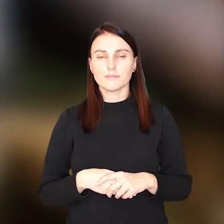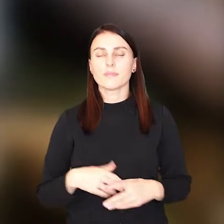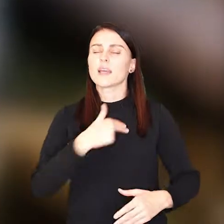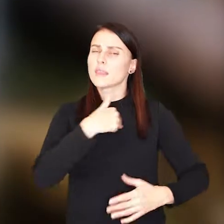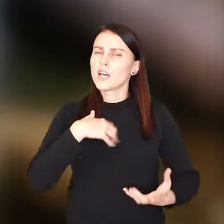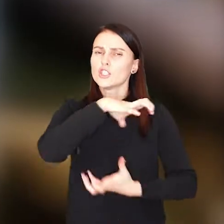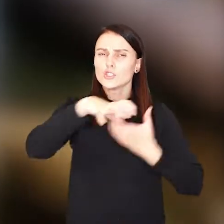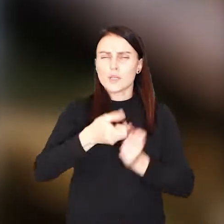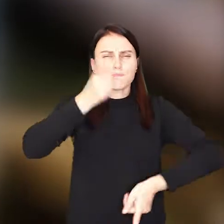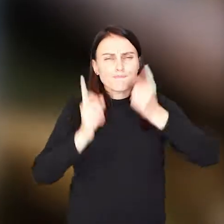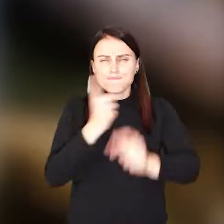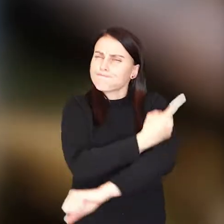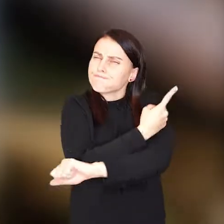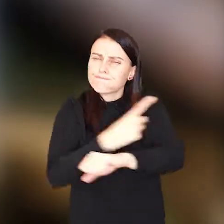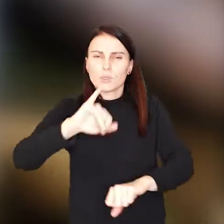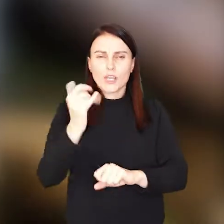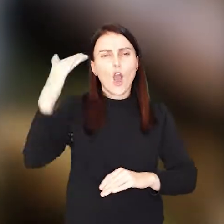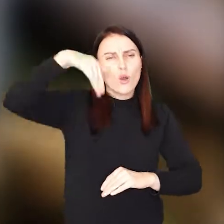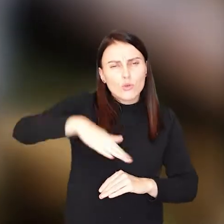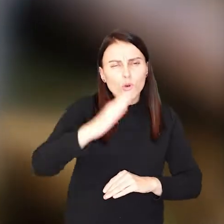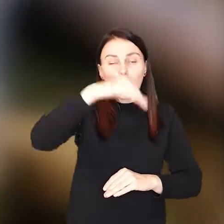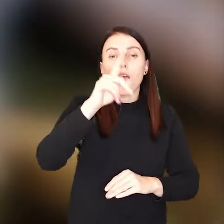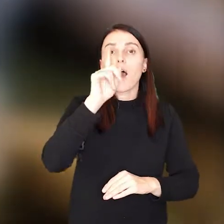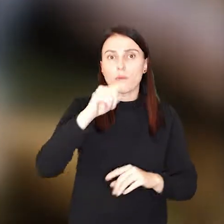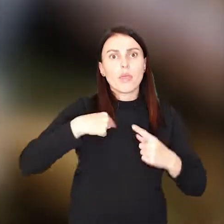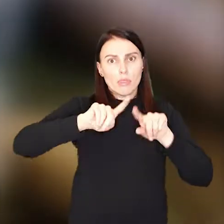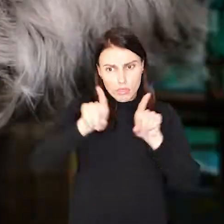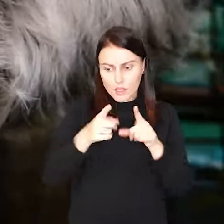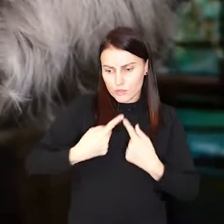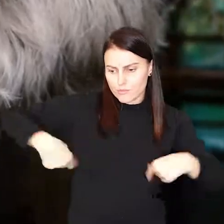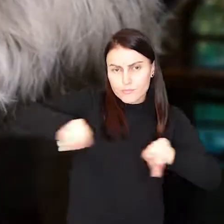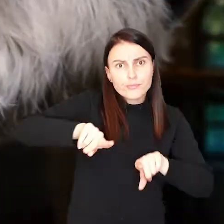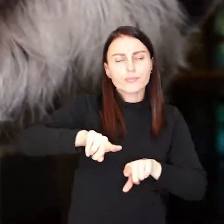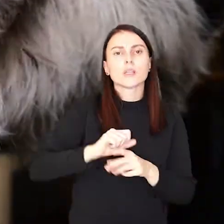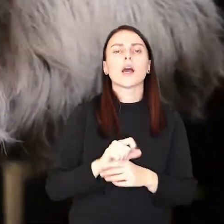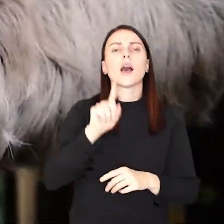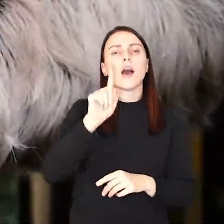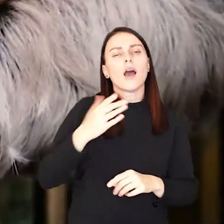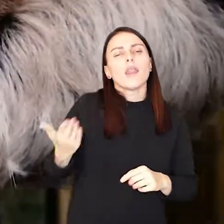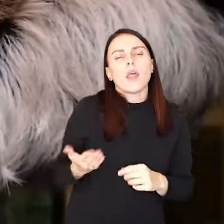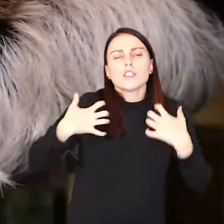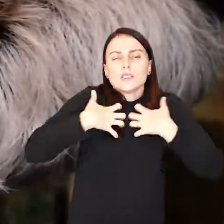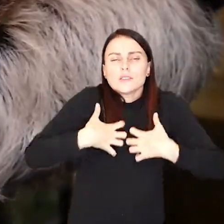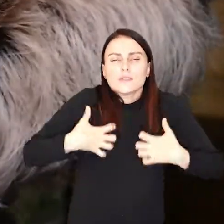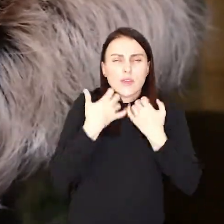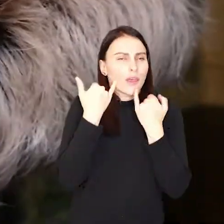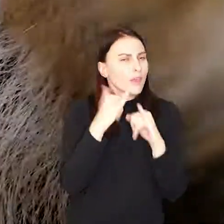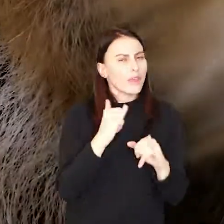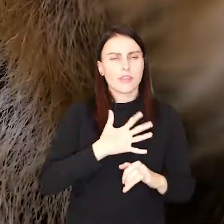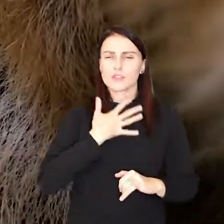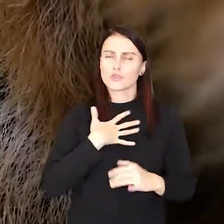Nasz świat pędzi niczym roller coaster, a my wraz z nim, tymczasem leniwce, żyją jakby w